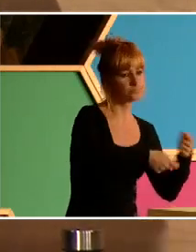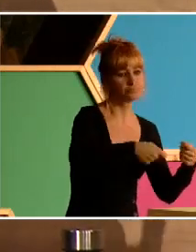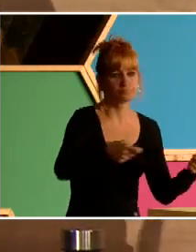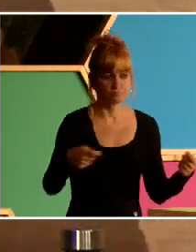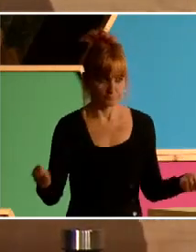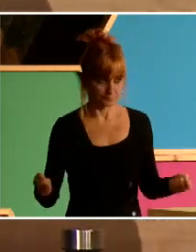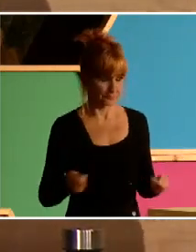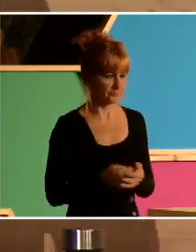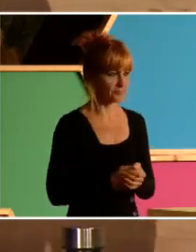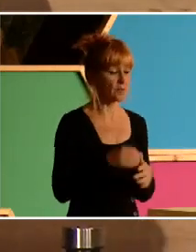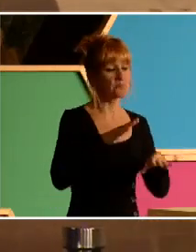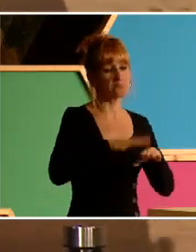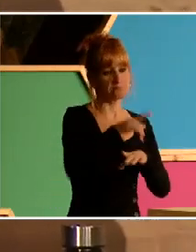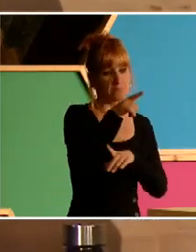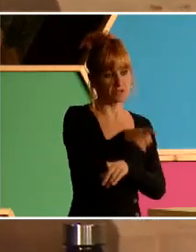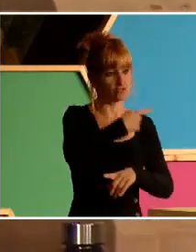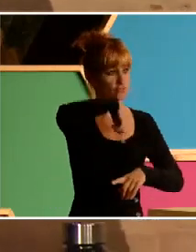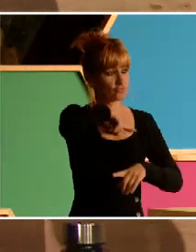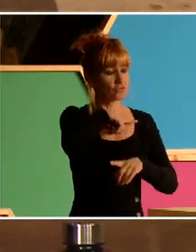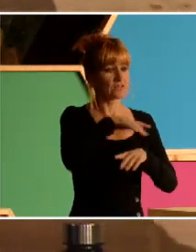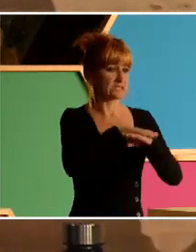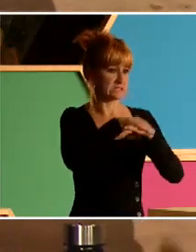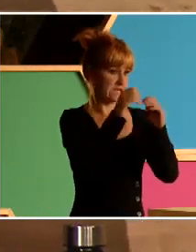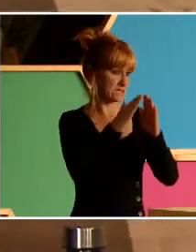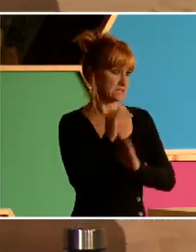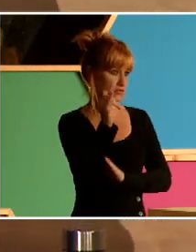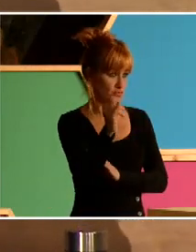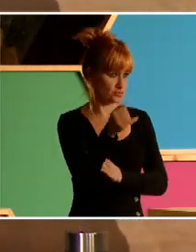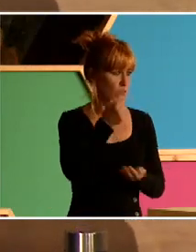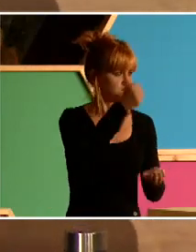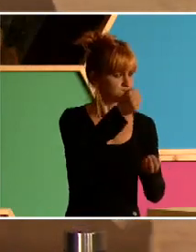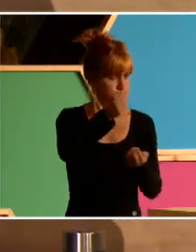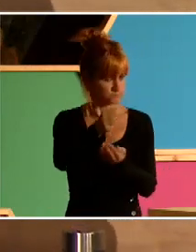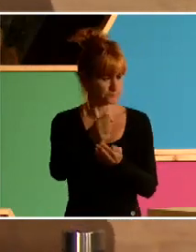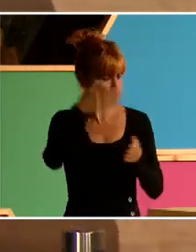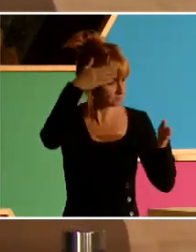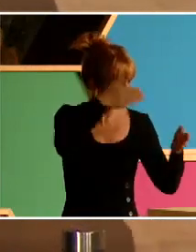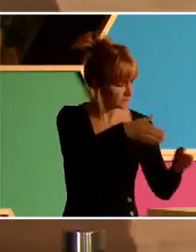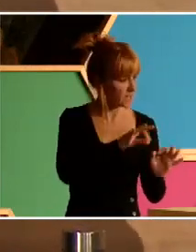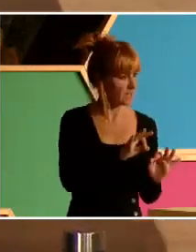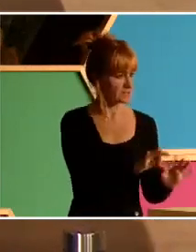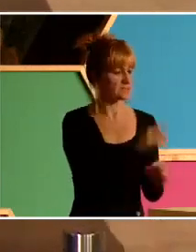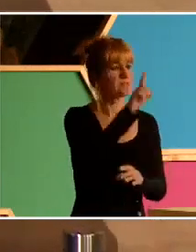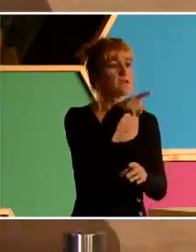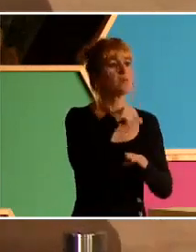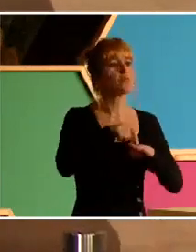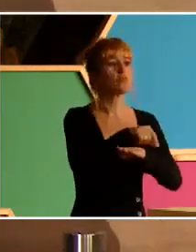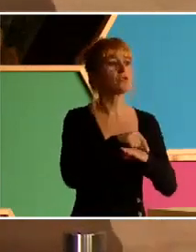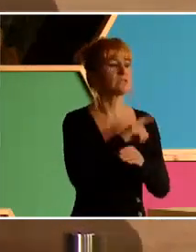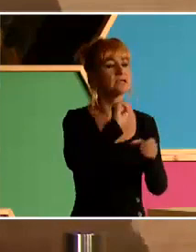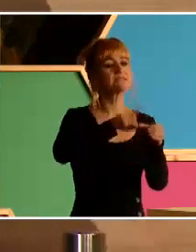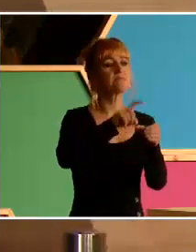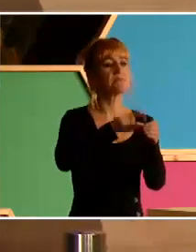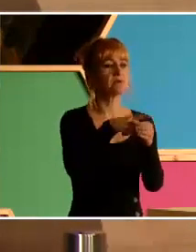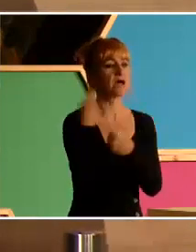la institució que ha fet més inversió social va en aquesta línia, i també en polítiques de participació activa, perquè en